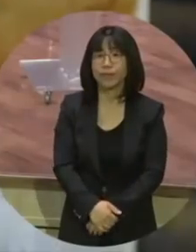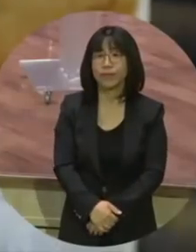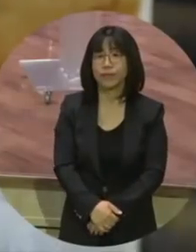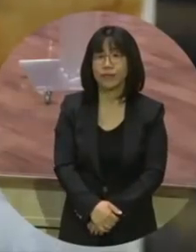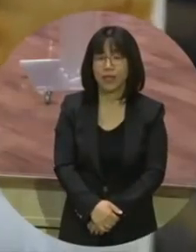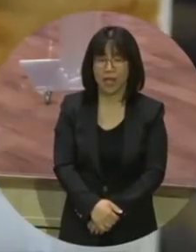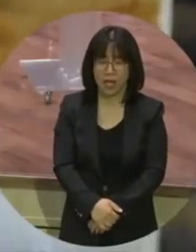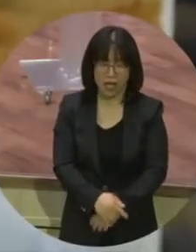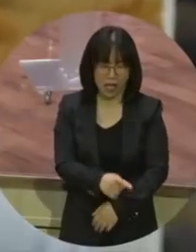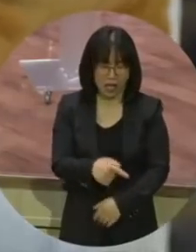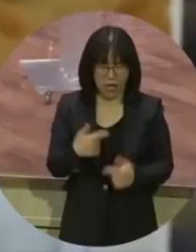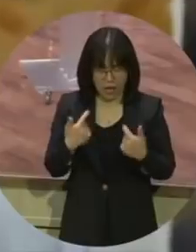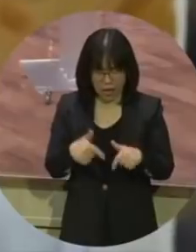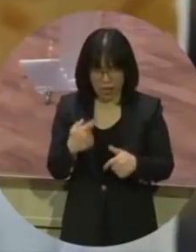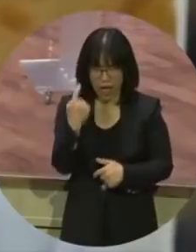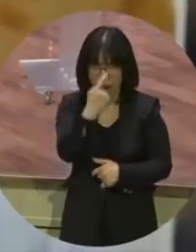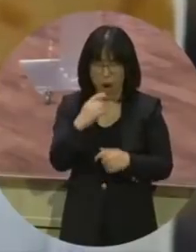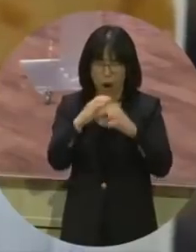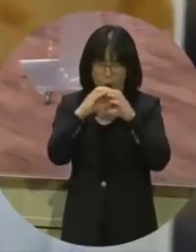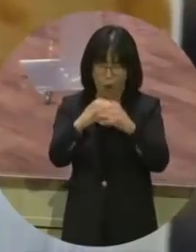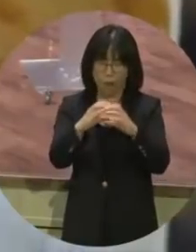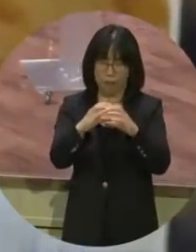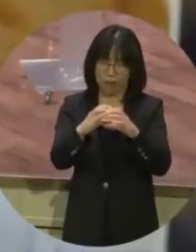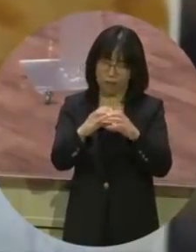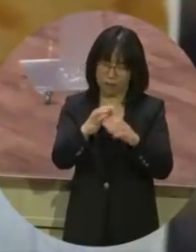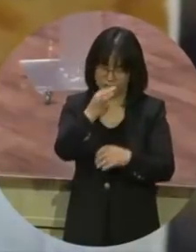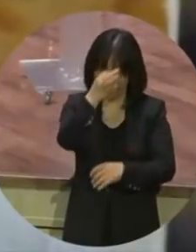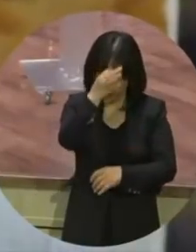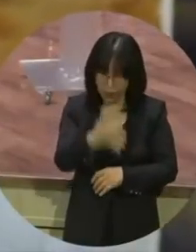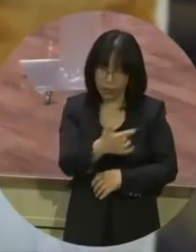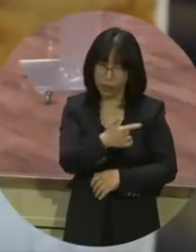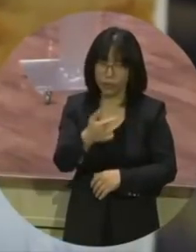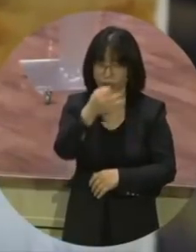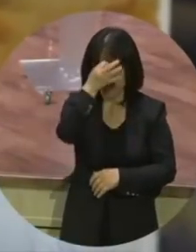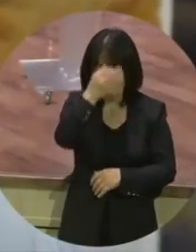너무 엄하게 했던 게 그게 좀 미안하죠.